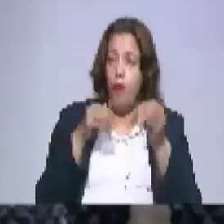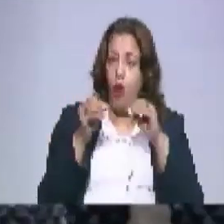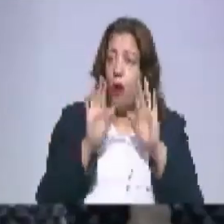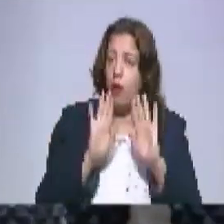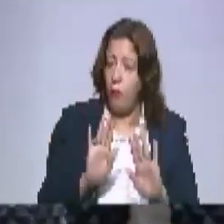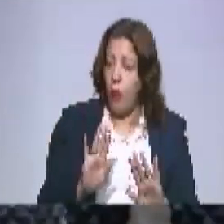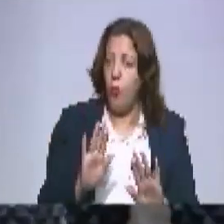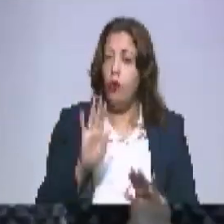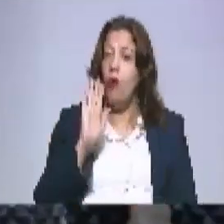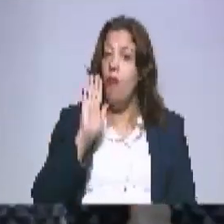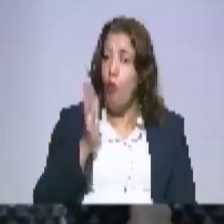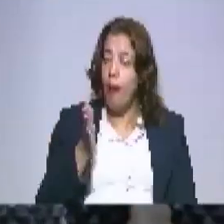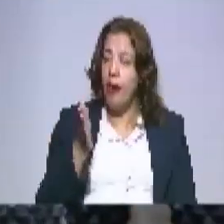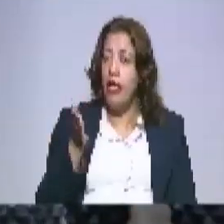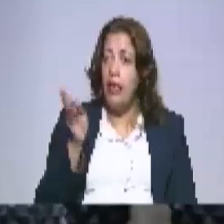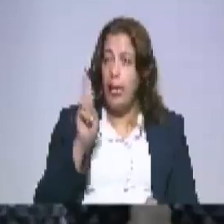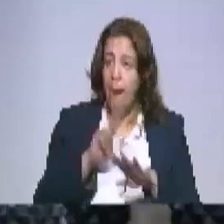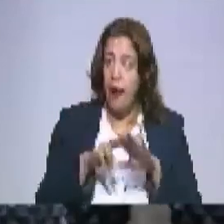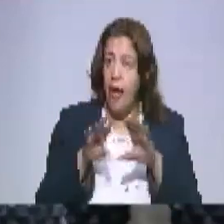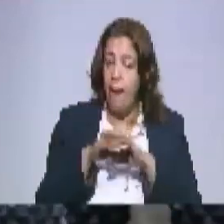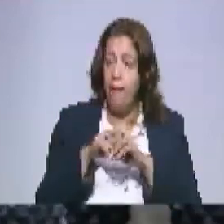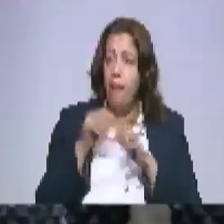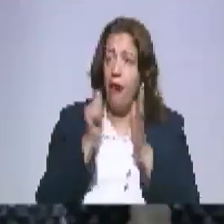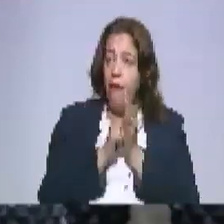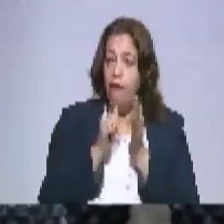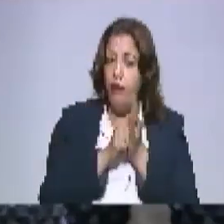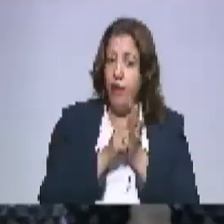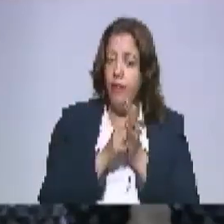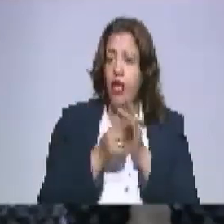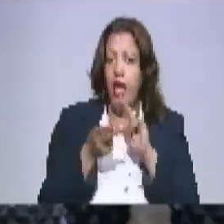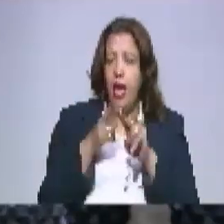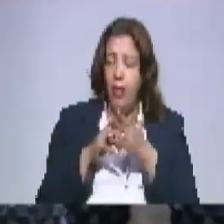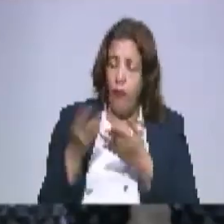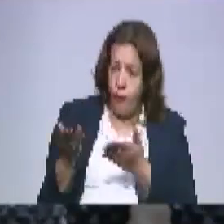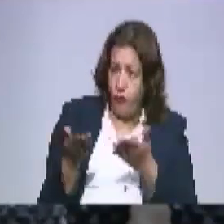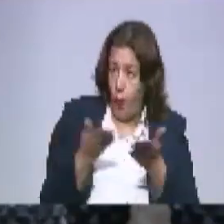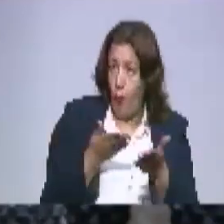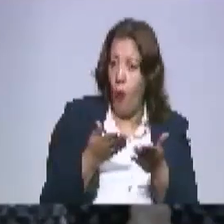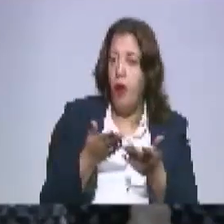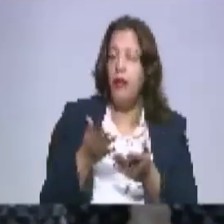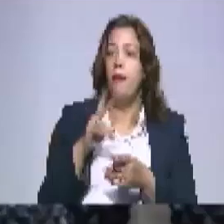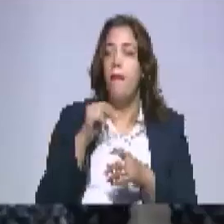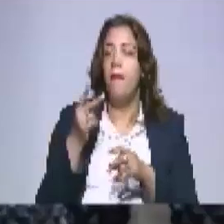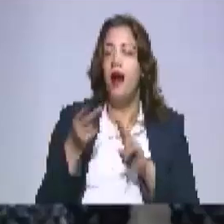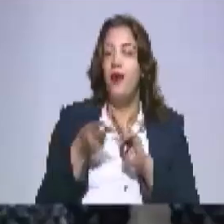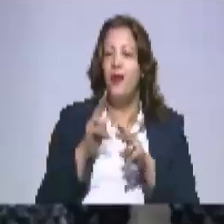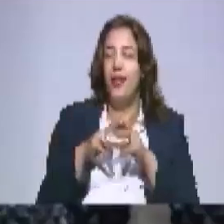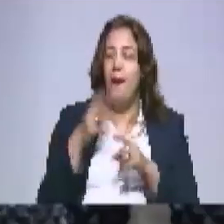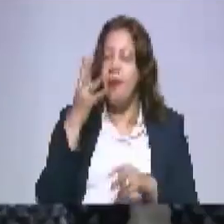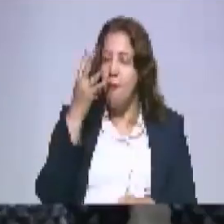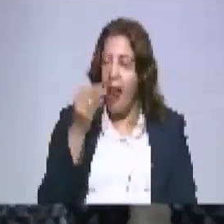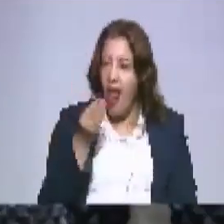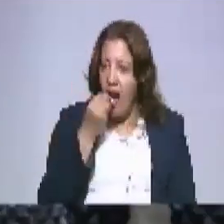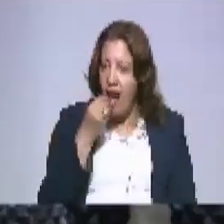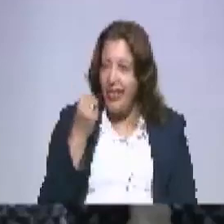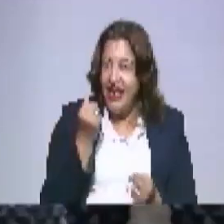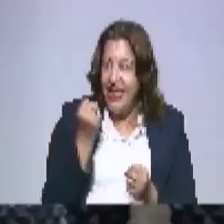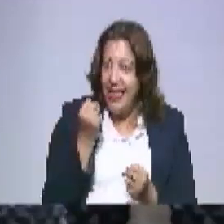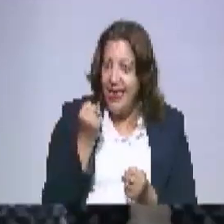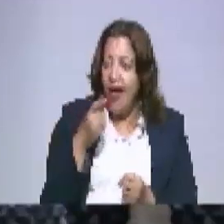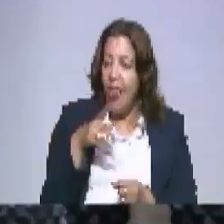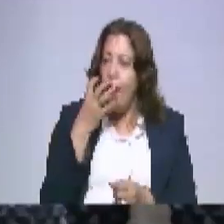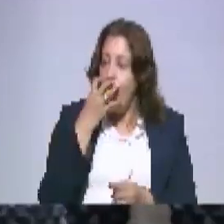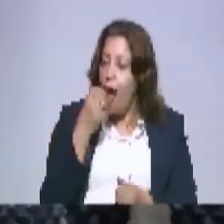موجوده، ممكن ان احنا يعني ننفذها في البيت. وعندنا بقى عزومه عايزين بقى حاجه تسلينا بالليل واحنا كده في الشتاء ومحتاجين